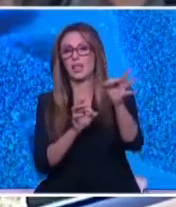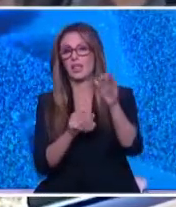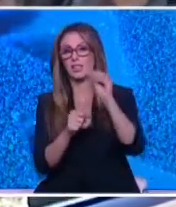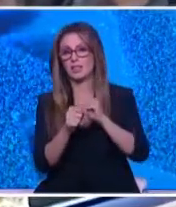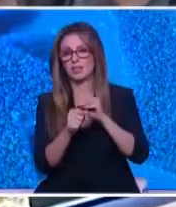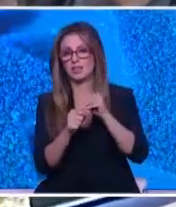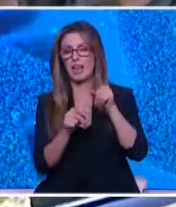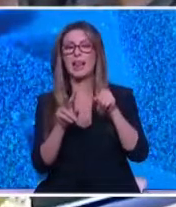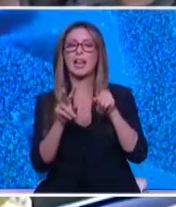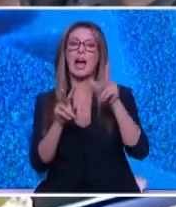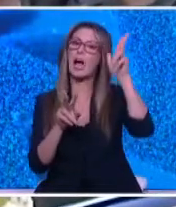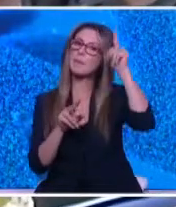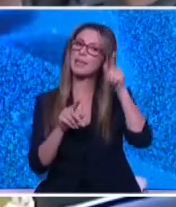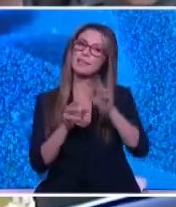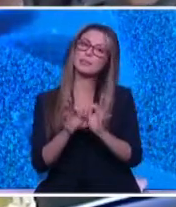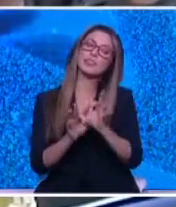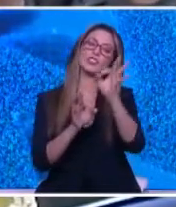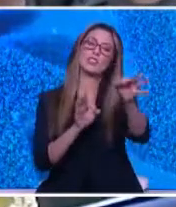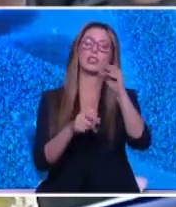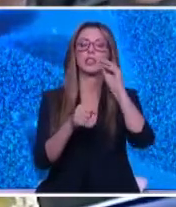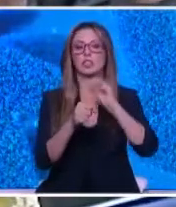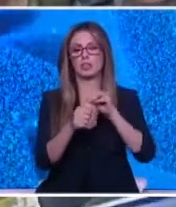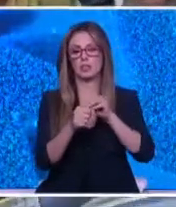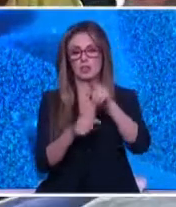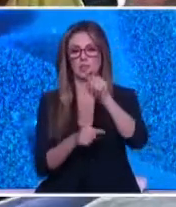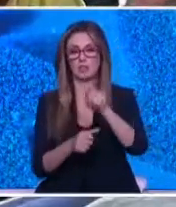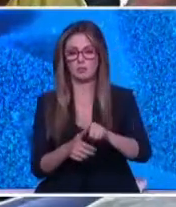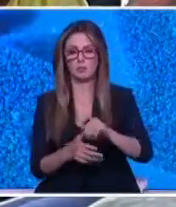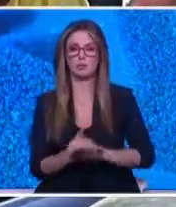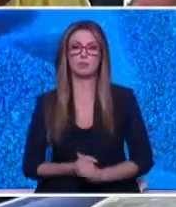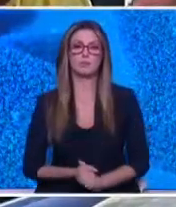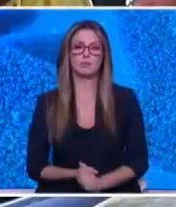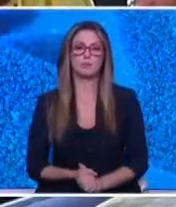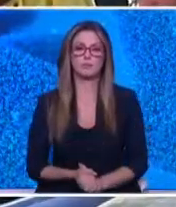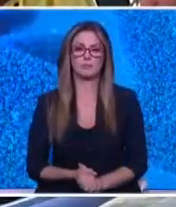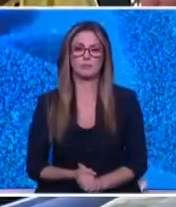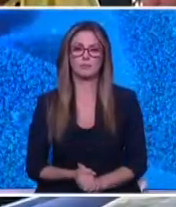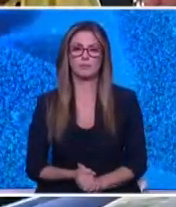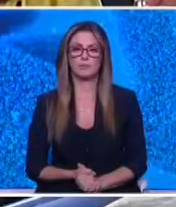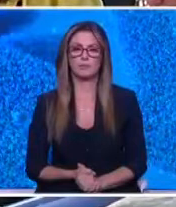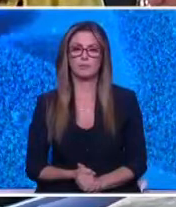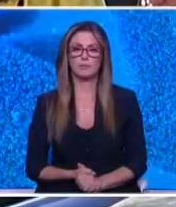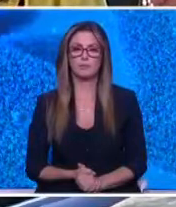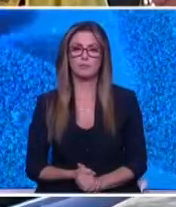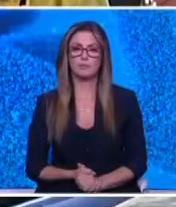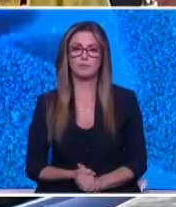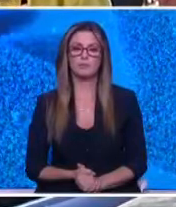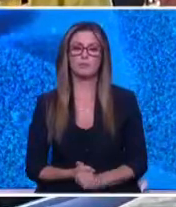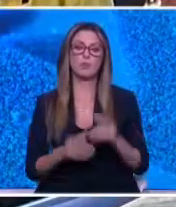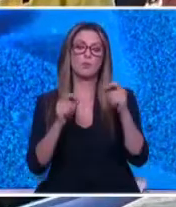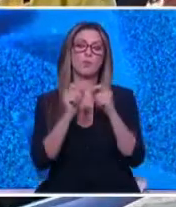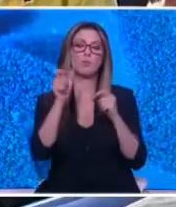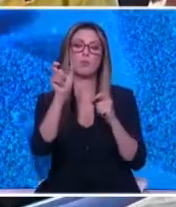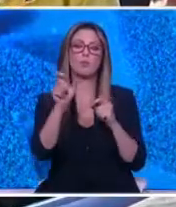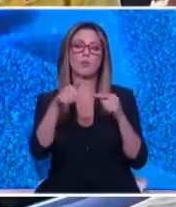yakınlarında, yani New York şehrinde değil de New York şehrinde yaşıyor aslında Salman Rushdie uzun yıllardır. Ama Buffalo New